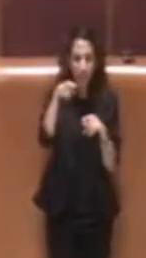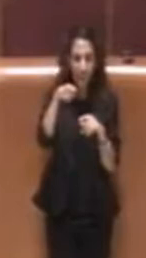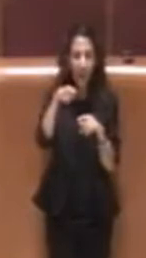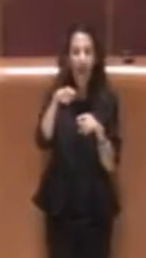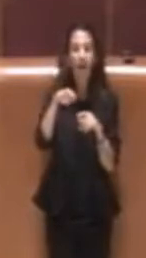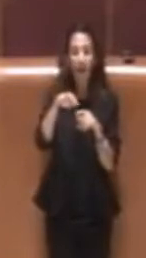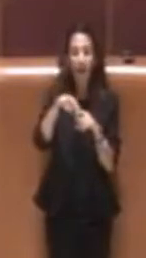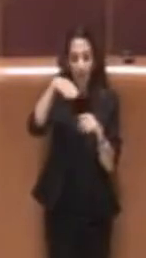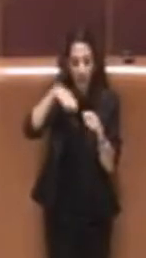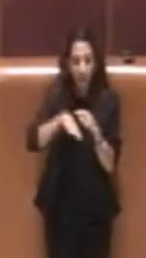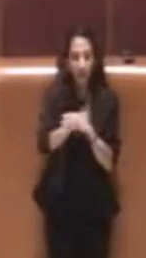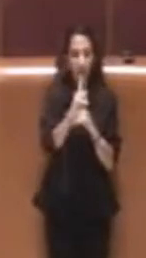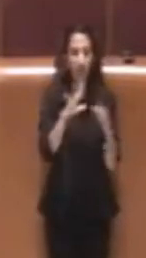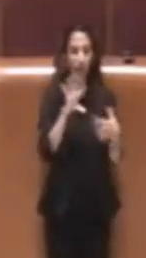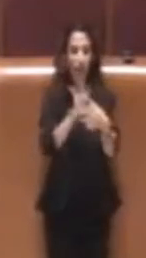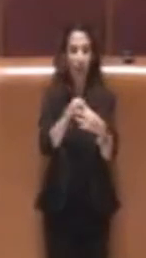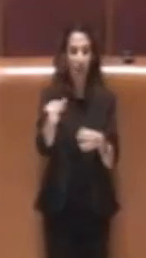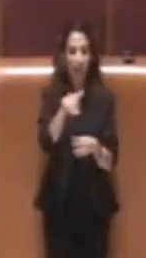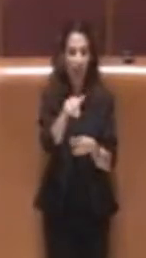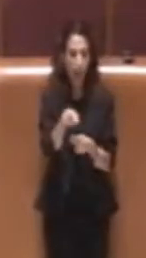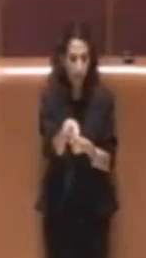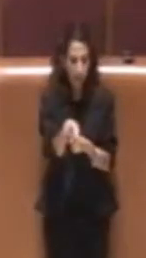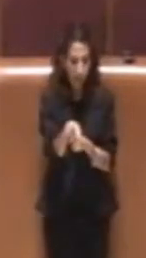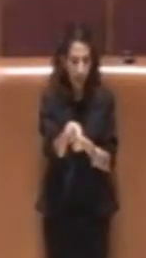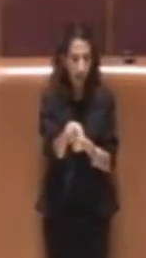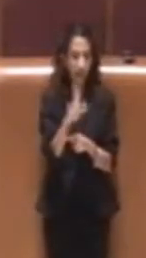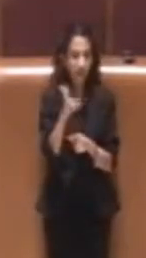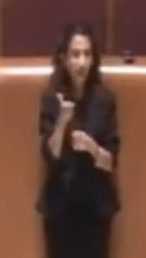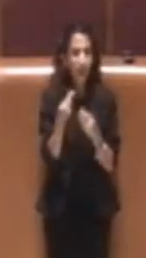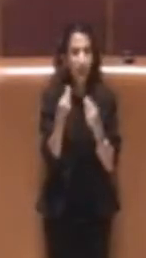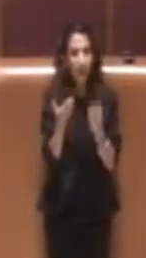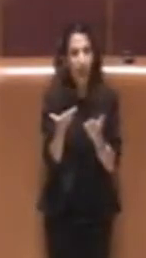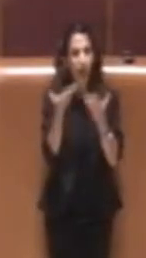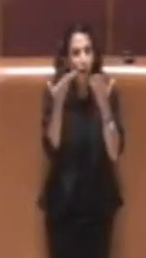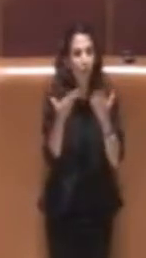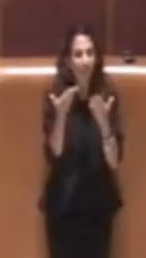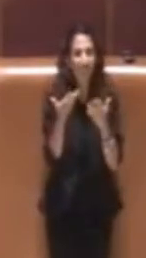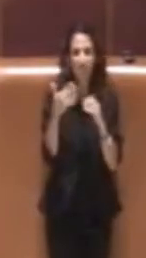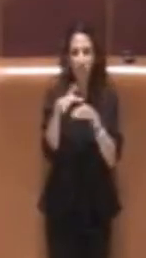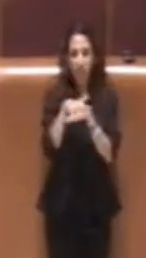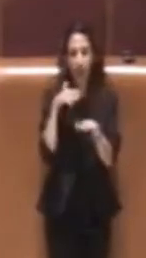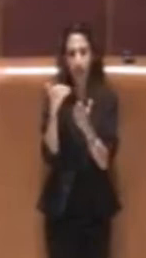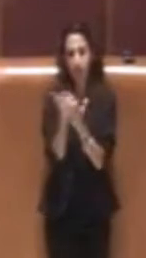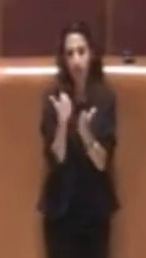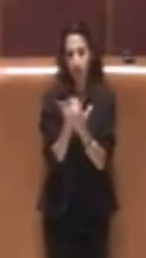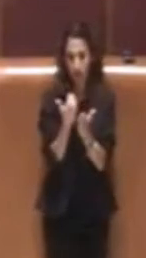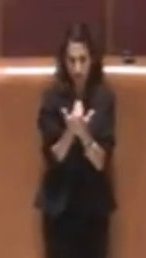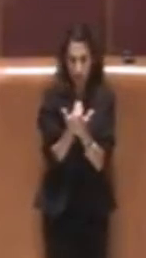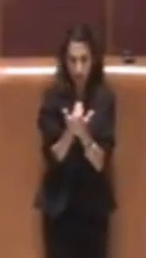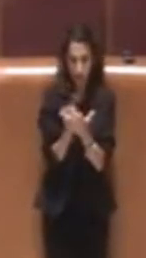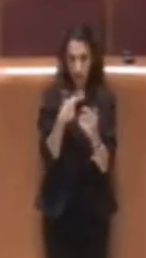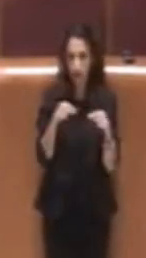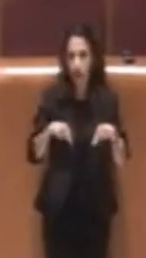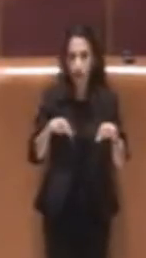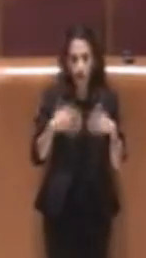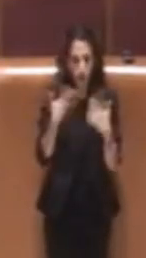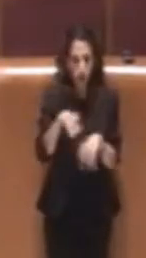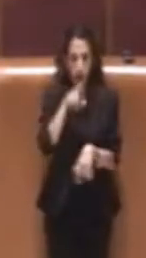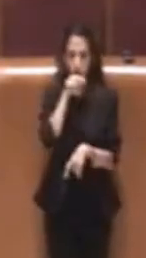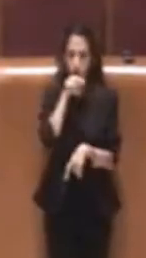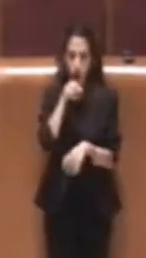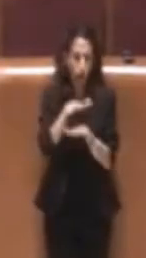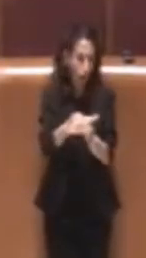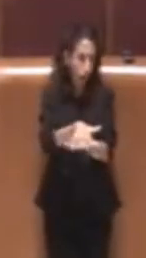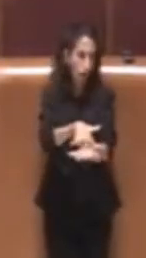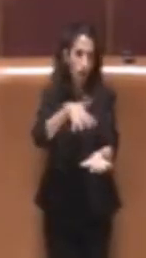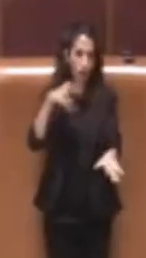col sistema dell'app, in modo tale da sgravare tutti i pesi di traffico che oggi gravitano prevalentemente sulla Colombo e transitano